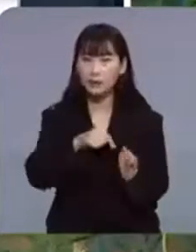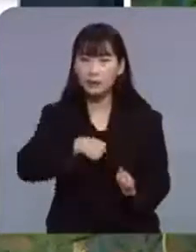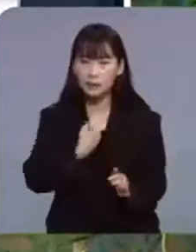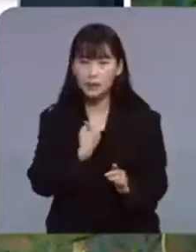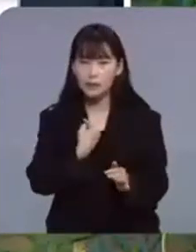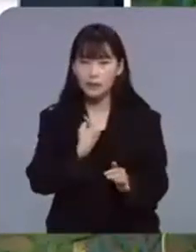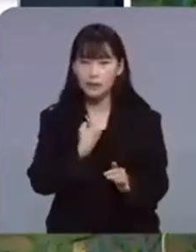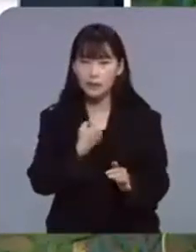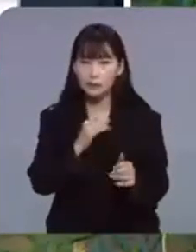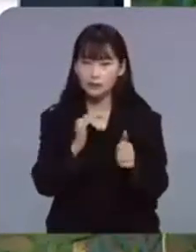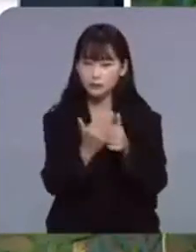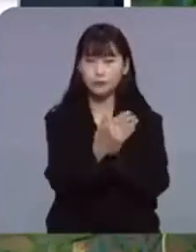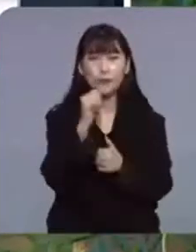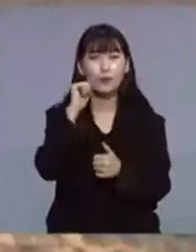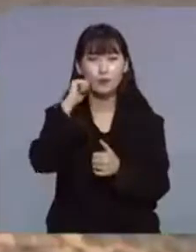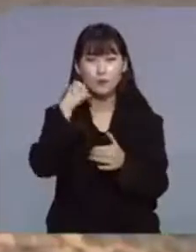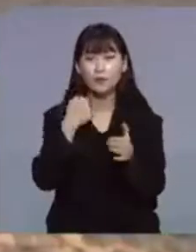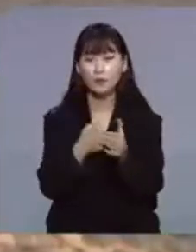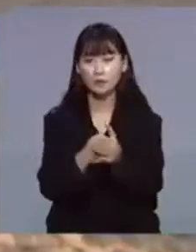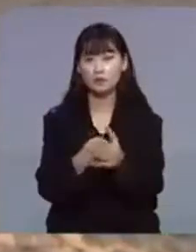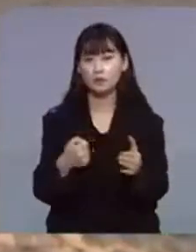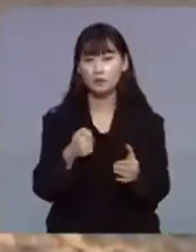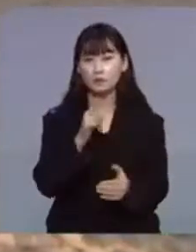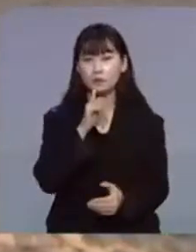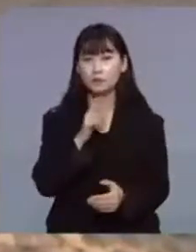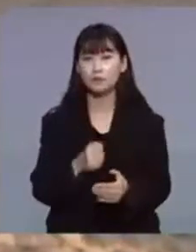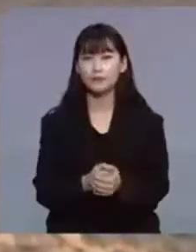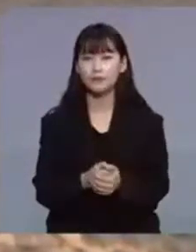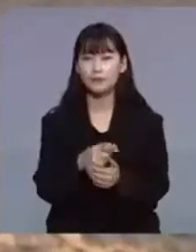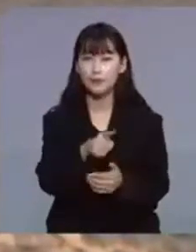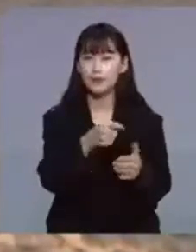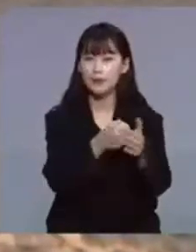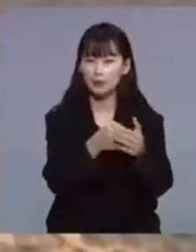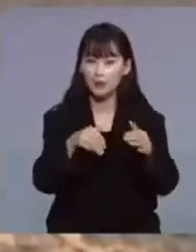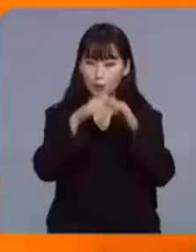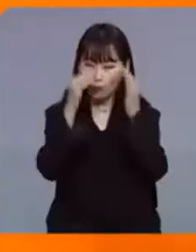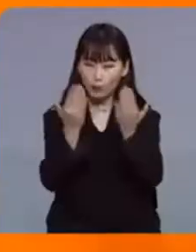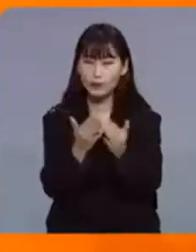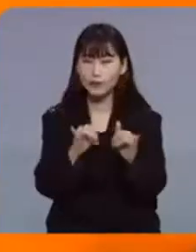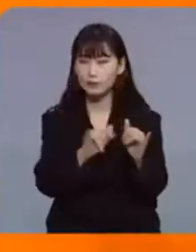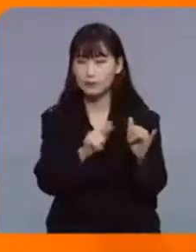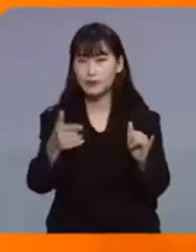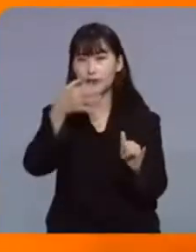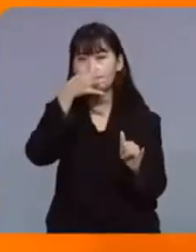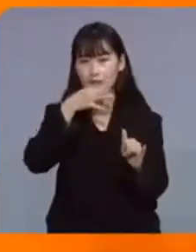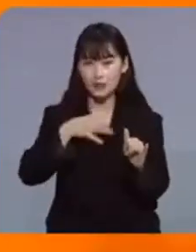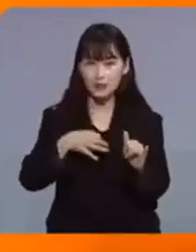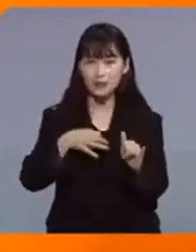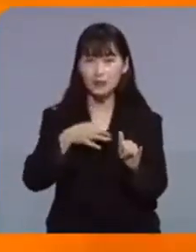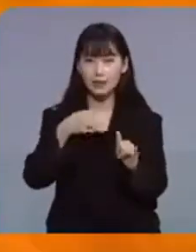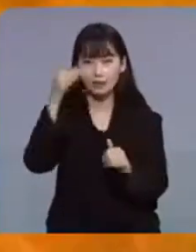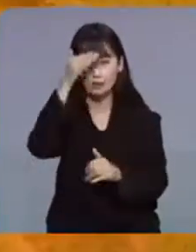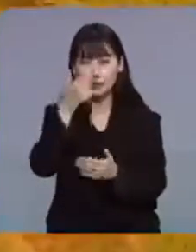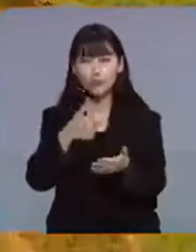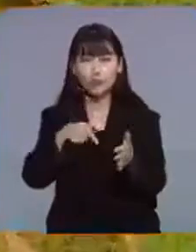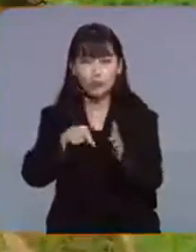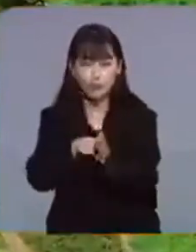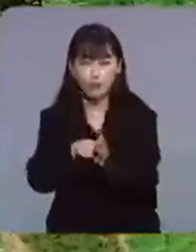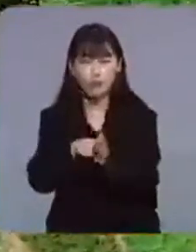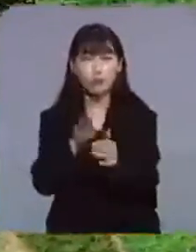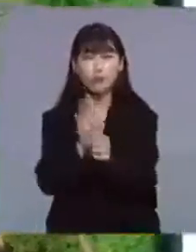민간 단체가 그런 거 하기는 좀 어려우니까. 이 때문에 모두에게 이익이 돌아갈 수 있도록 민간 정원의 문턱을 낮출 수